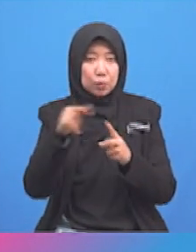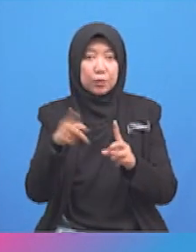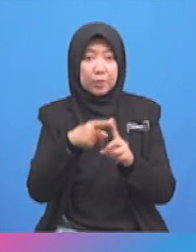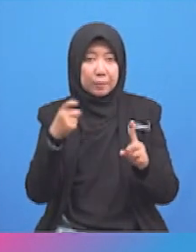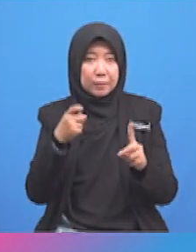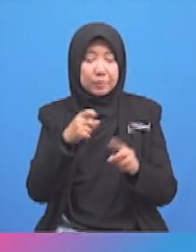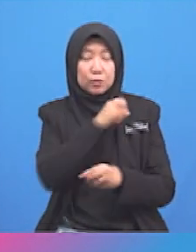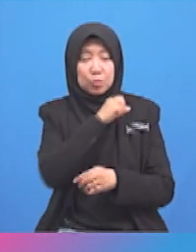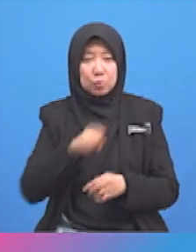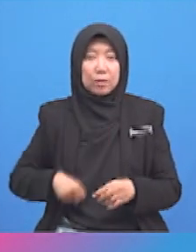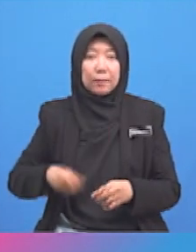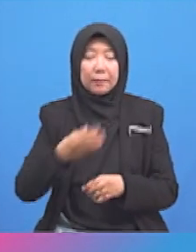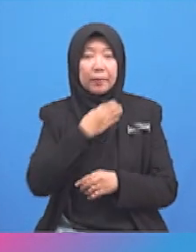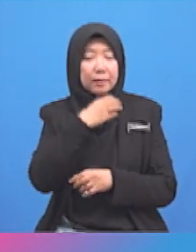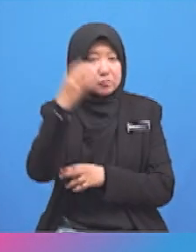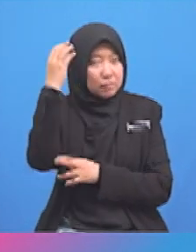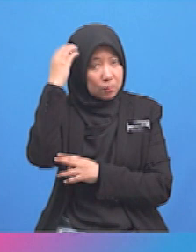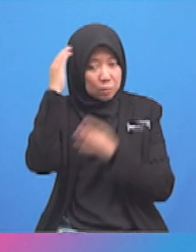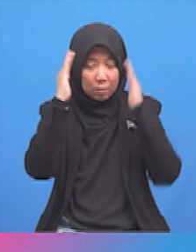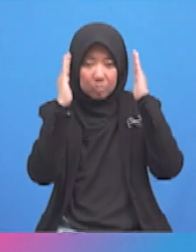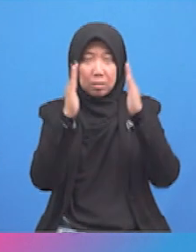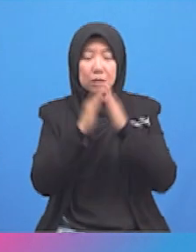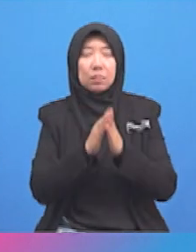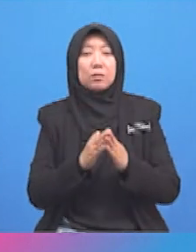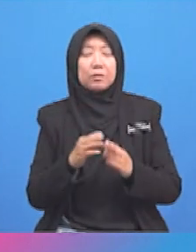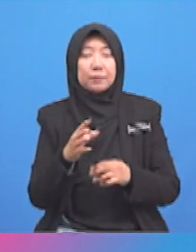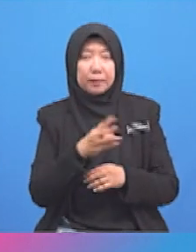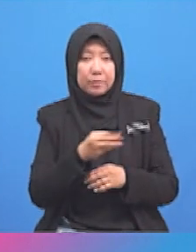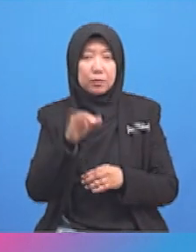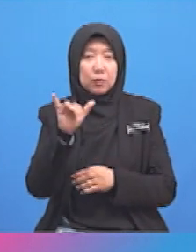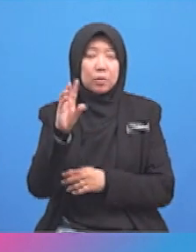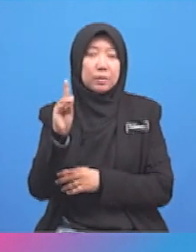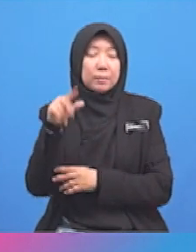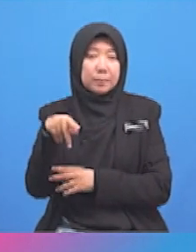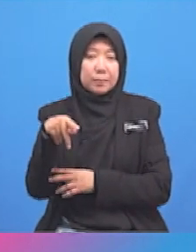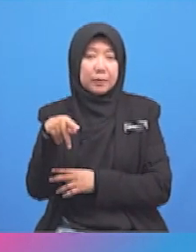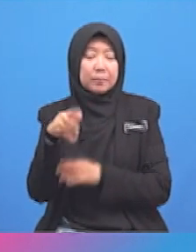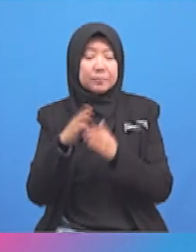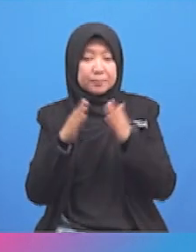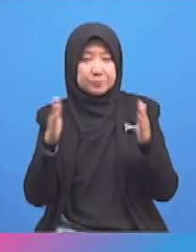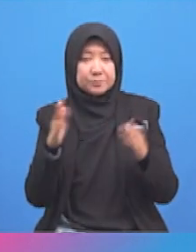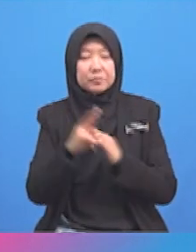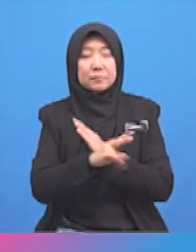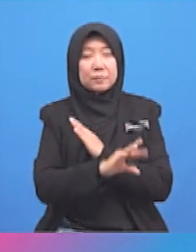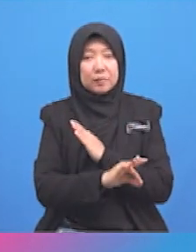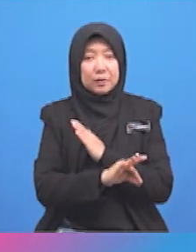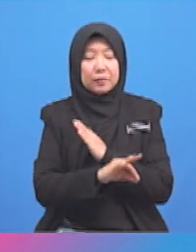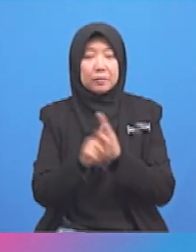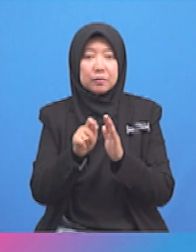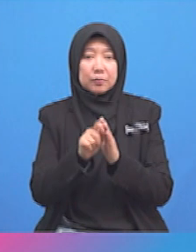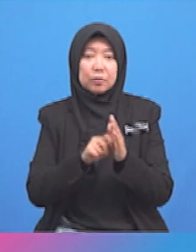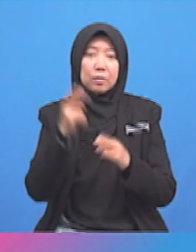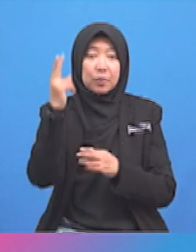daripada Sultan Perak, Selangor, Pahang dan Yang di-Pertuan Besar Negeri Sembilan terhadap